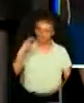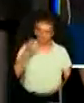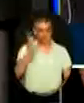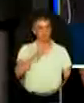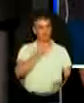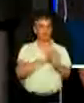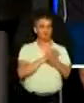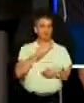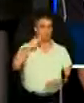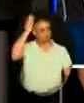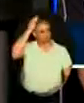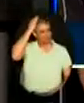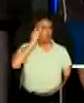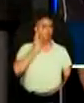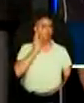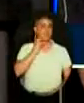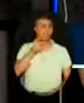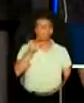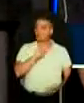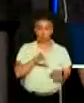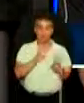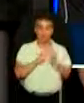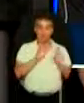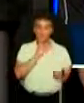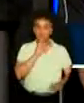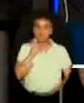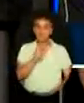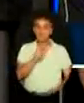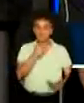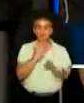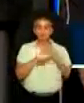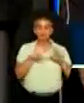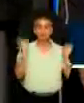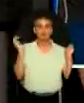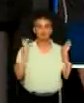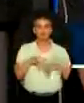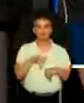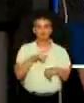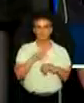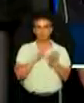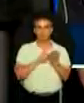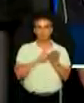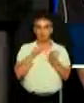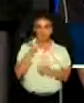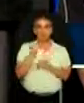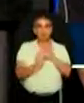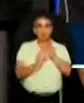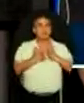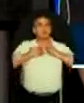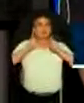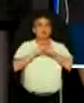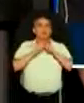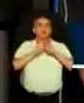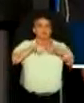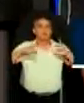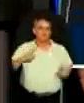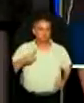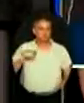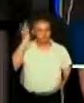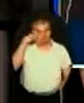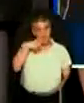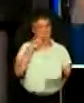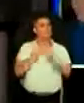בנט ושקד, שאם אתם לא תפתרו את הבעיה הזאת, בסוף הממשלה תיפול. כי מדובר פה בתהליך שהוא גדול כמו ההתנתקות. אני